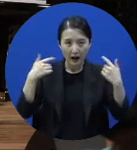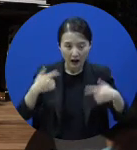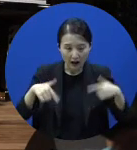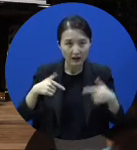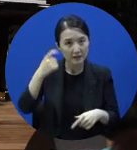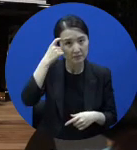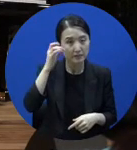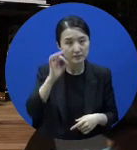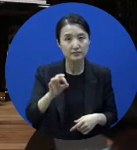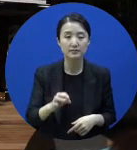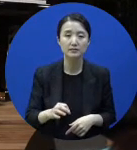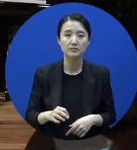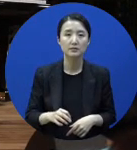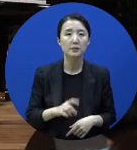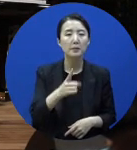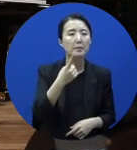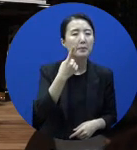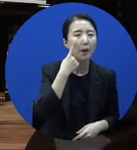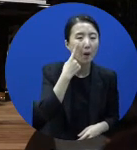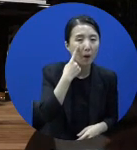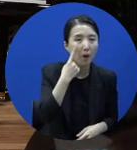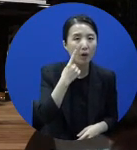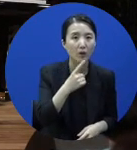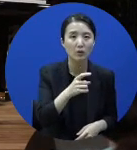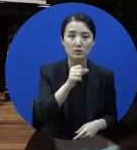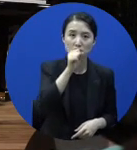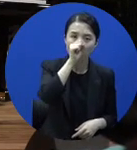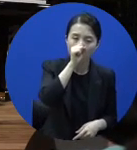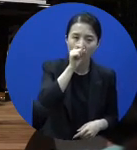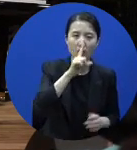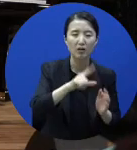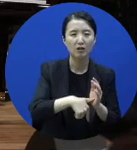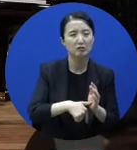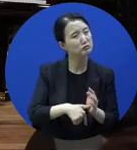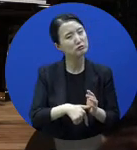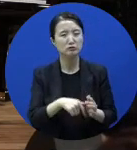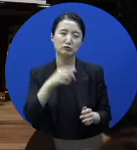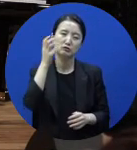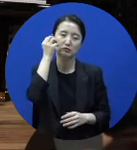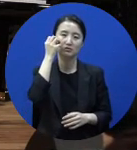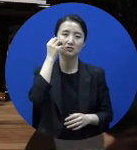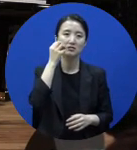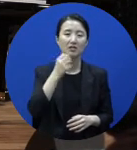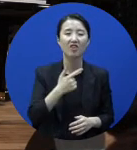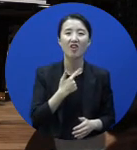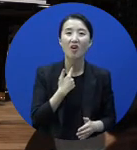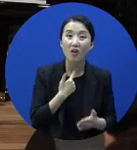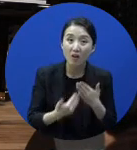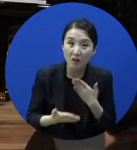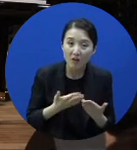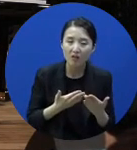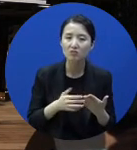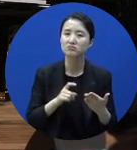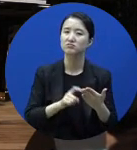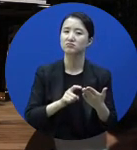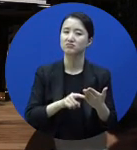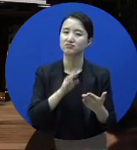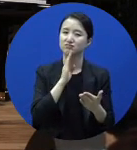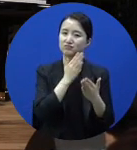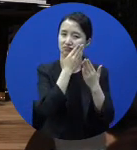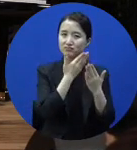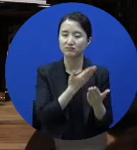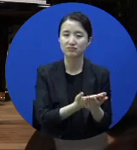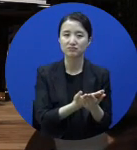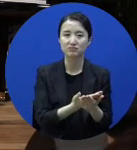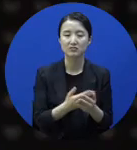오고 나면 좋은 것도 있지만 나쁜 것도 경험을 얻을 수 있는 거죠. 그래서 가능한 한 실행을 할 수 있는 부분들을 이제 강조하는데